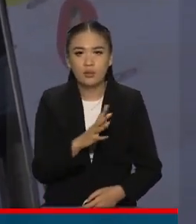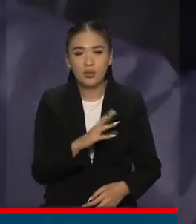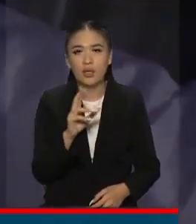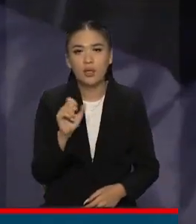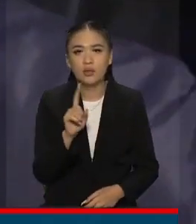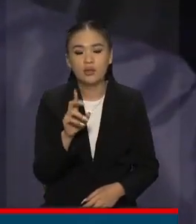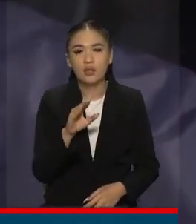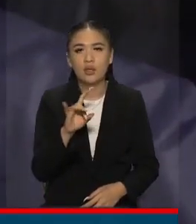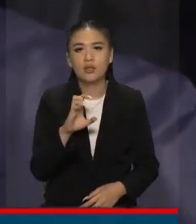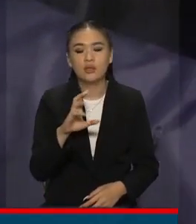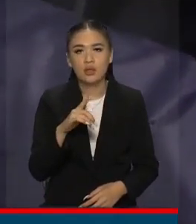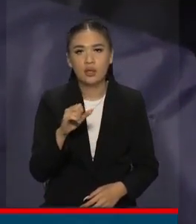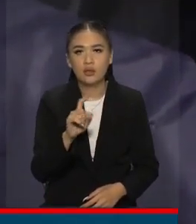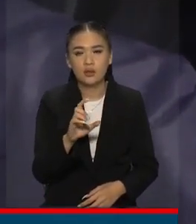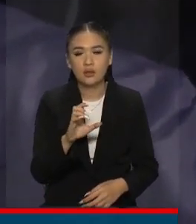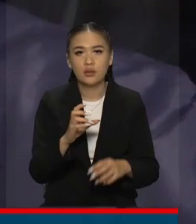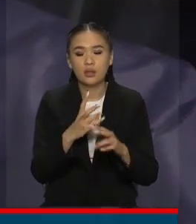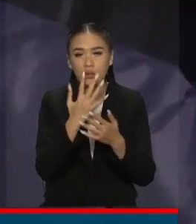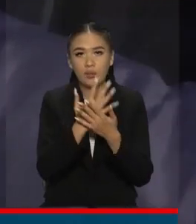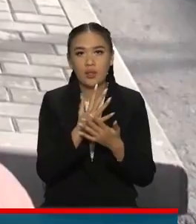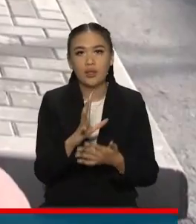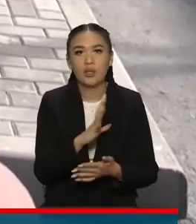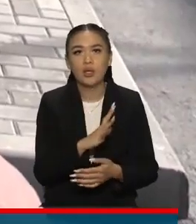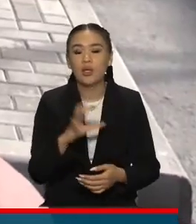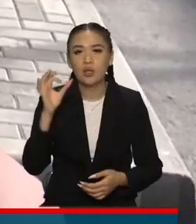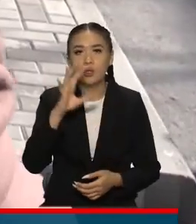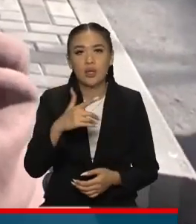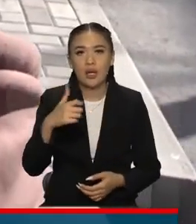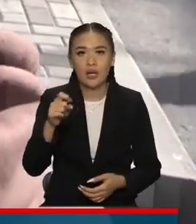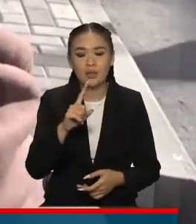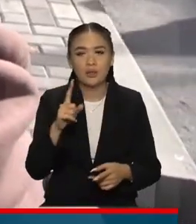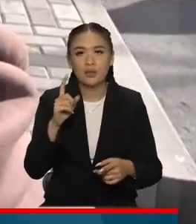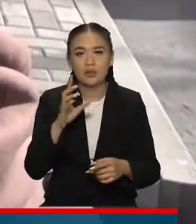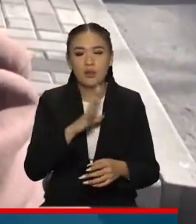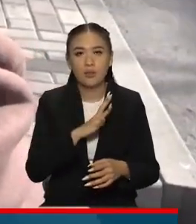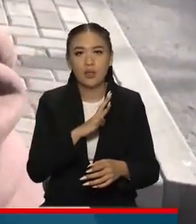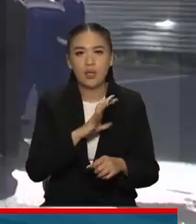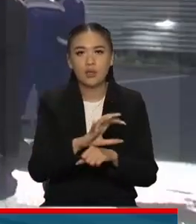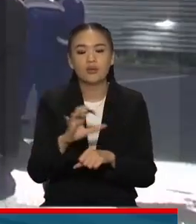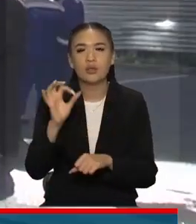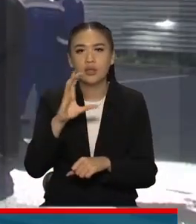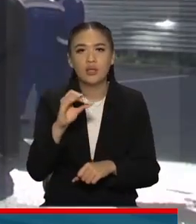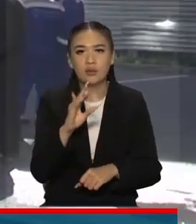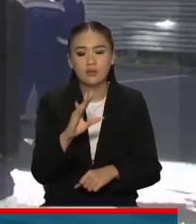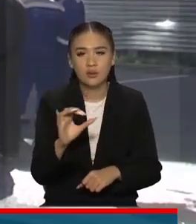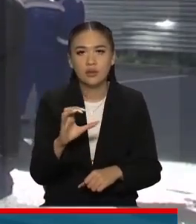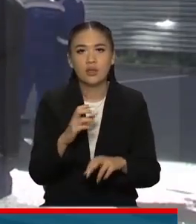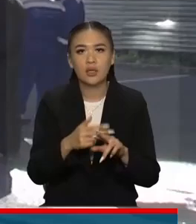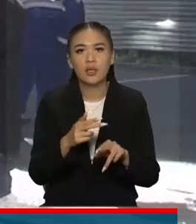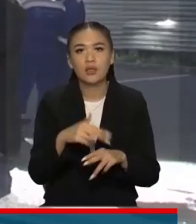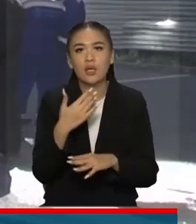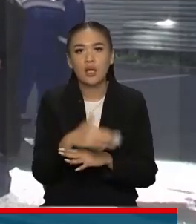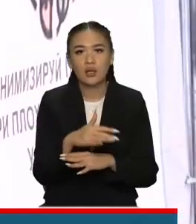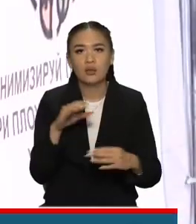Қазтрансгаз өнімдер компаниясының негізгі қызметі магистралдық құбырлардың газ тарату объектілеріне сервистік қызмет көрсету, көліктердің дала